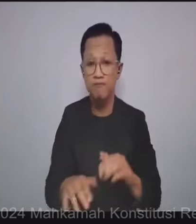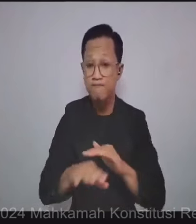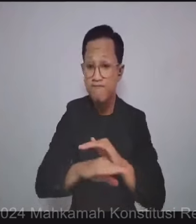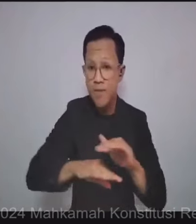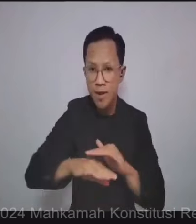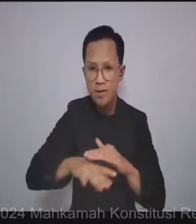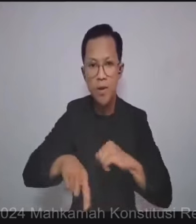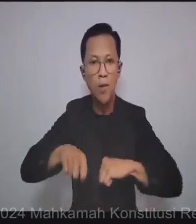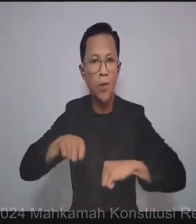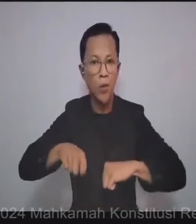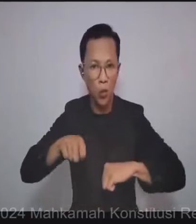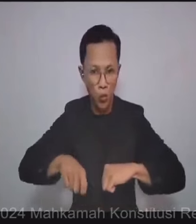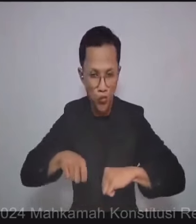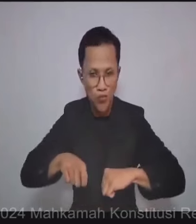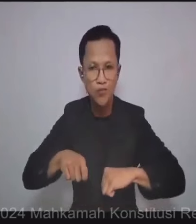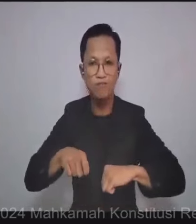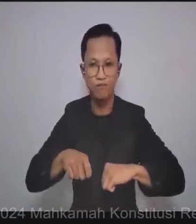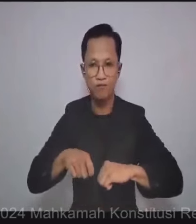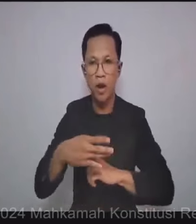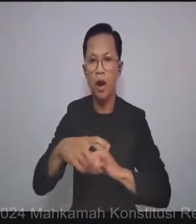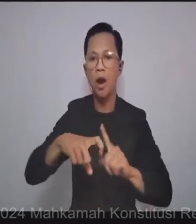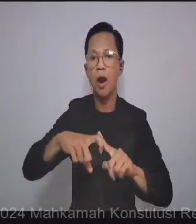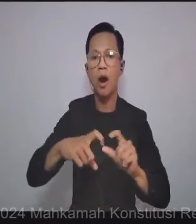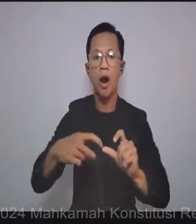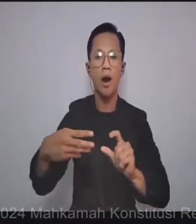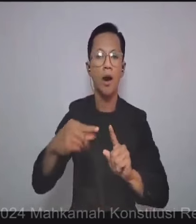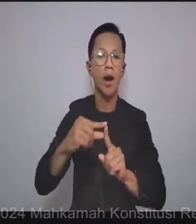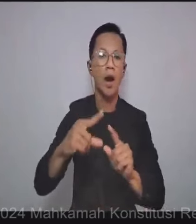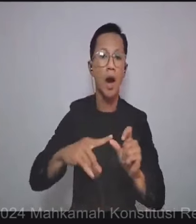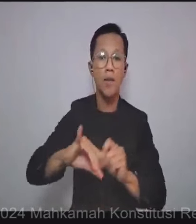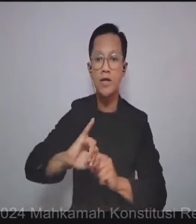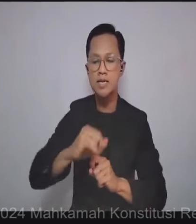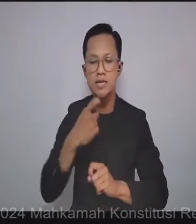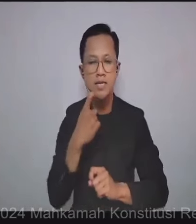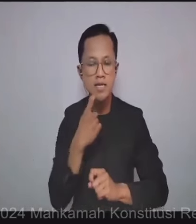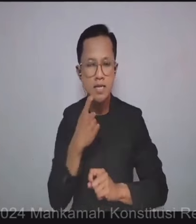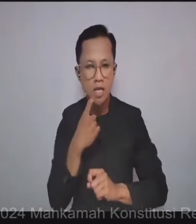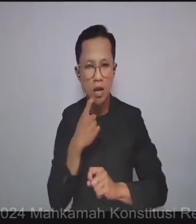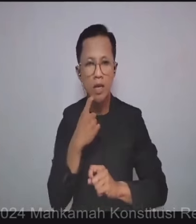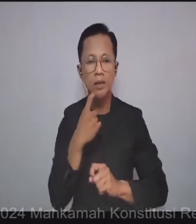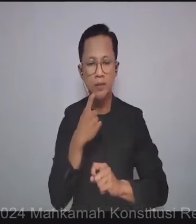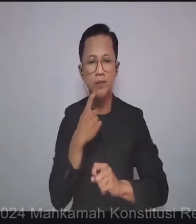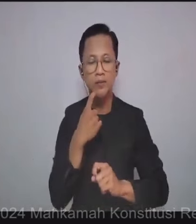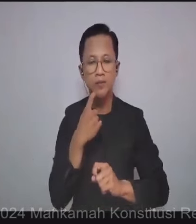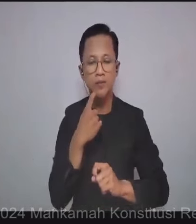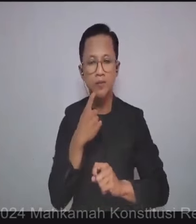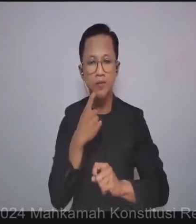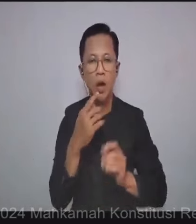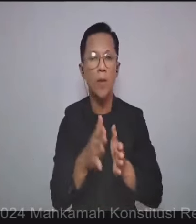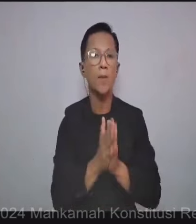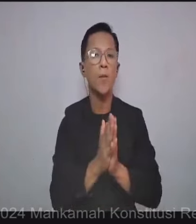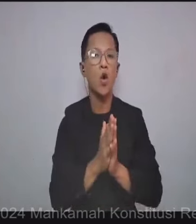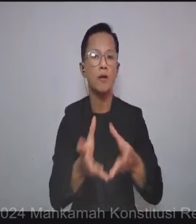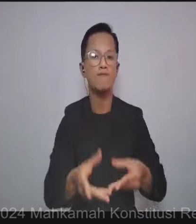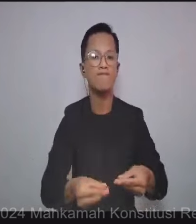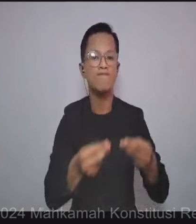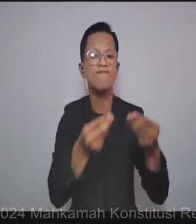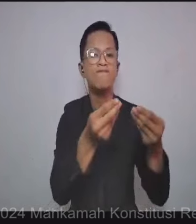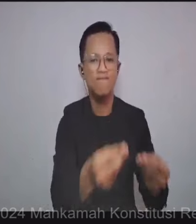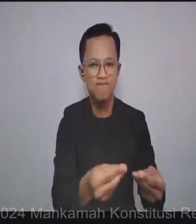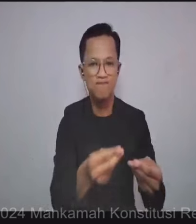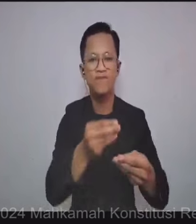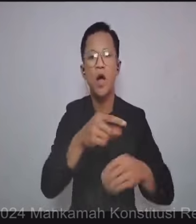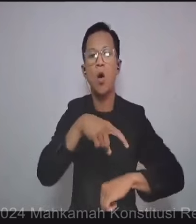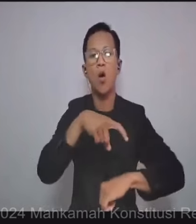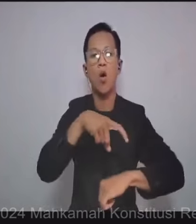hukum di atas Eksepsi pihak terkait mengenai pengajuan waktu pengajuan permohonan pemohon telah melewati tenggang